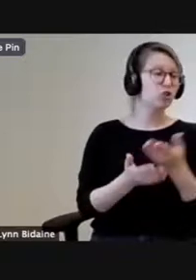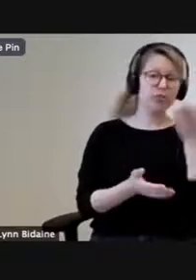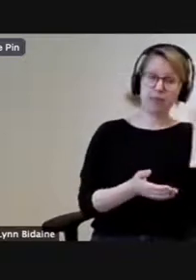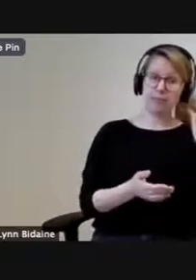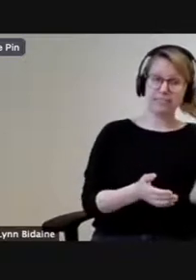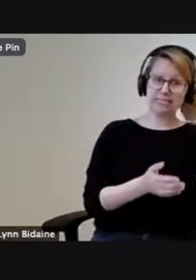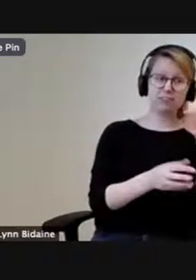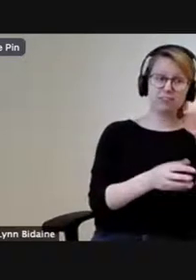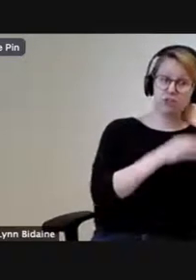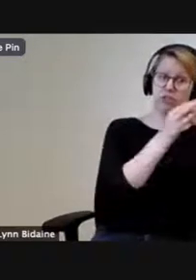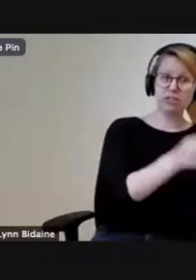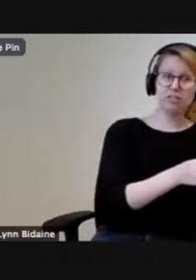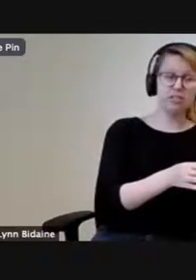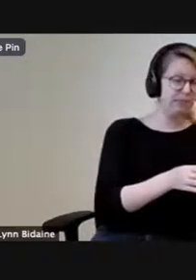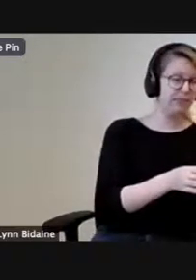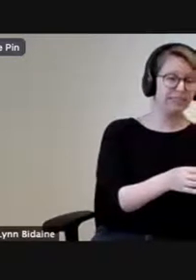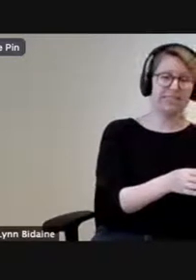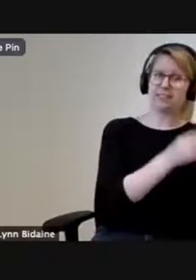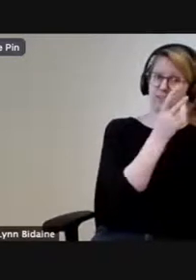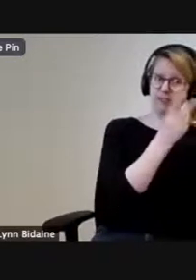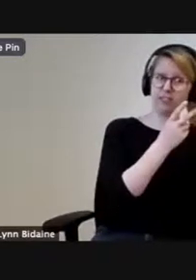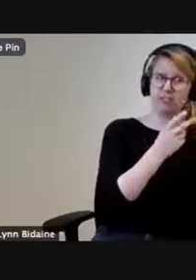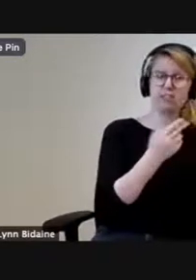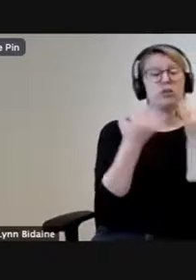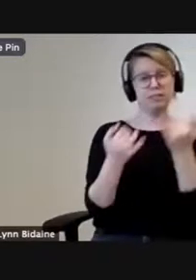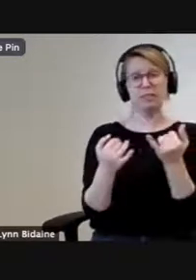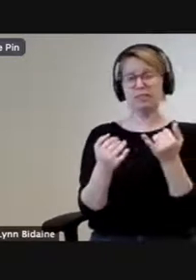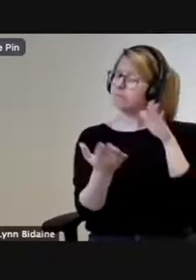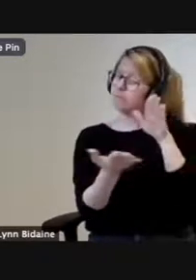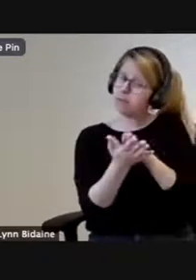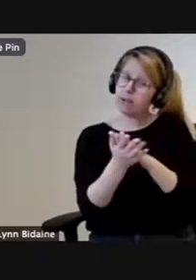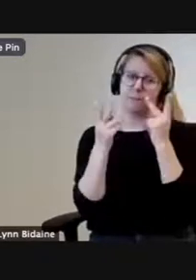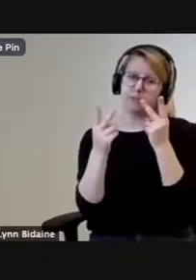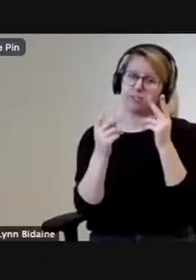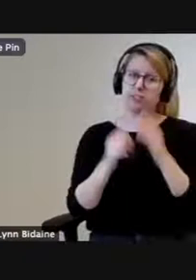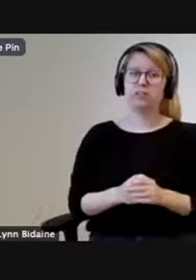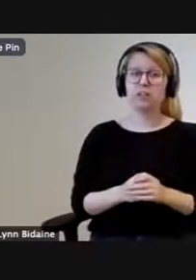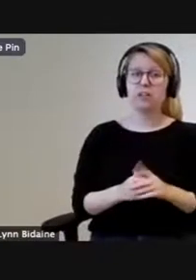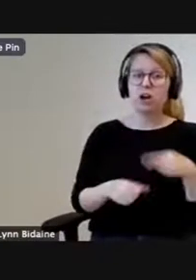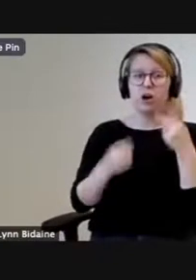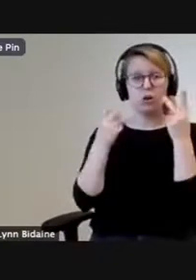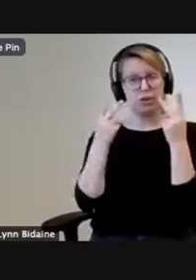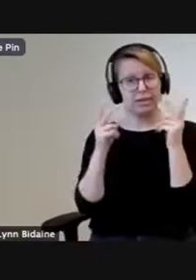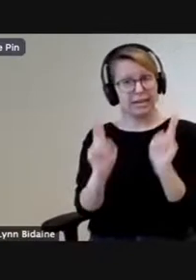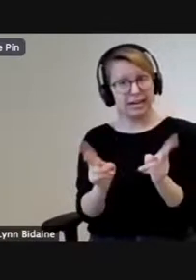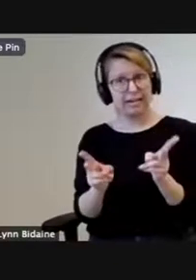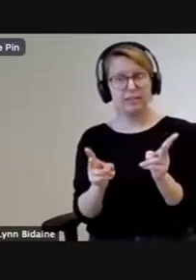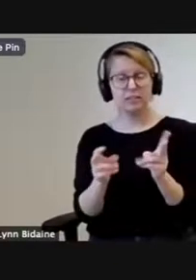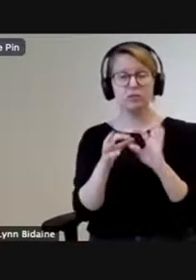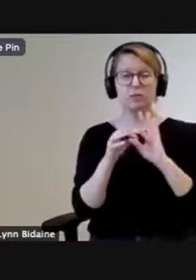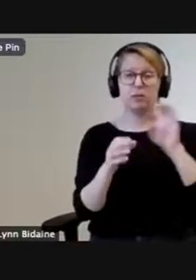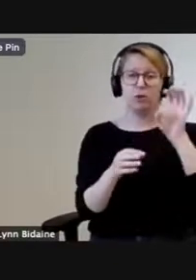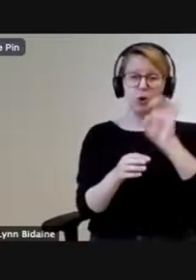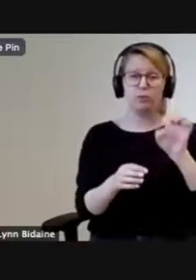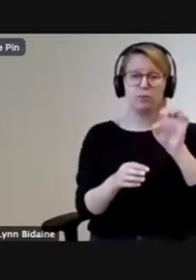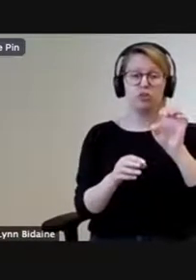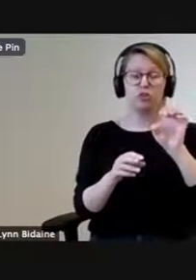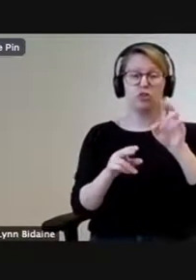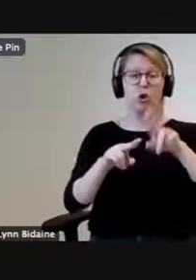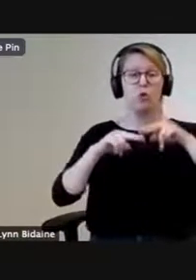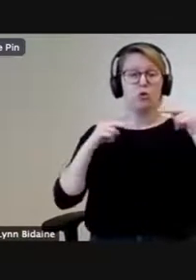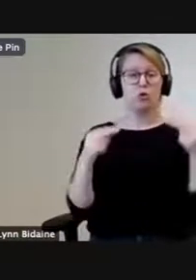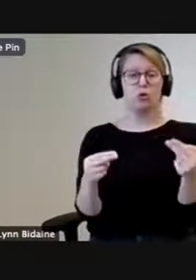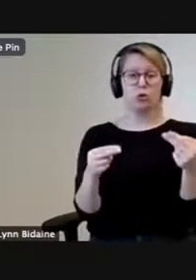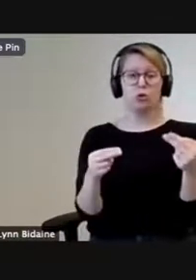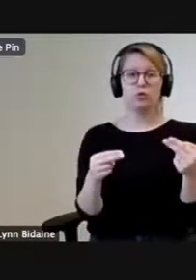domaine prioritaire concerne les droits liés à l'Union européenne, notamment en matière de mobilité, mais aussi